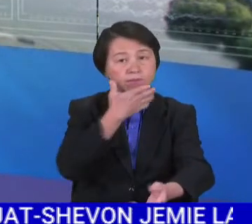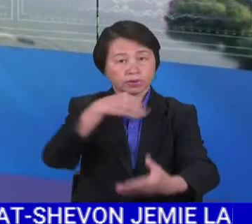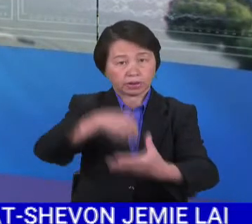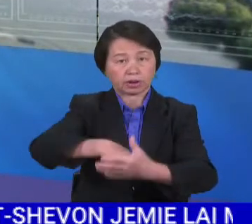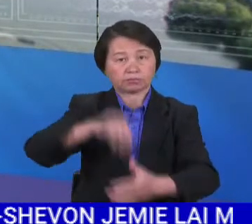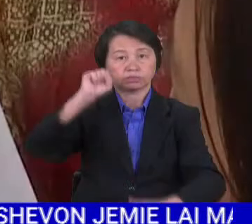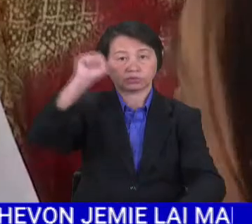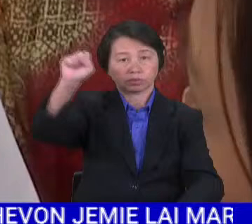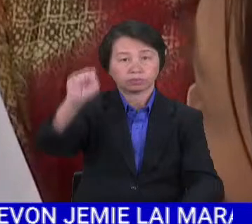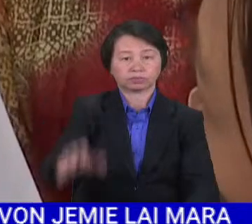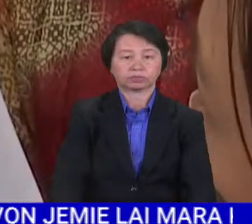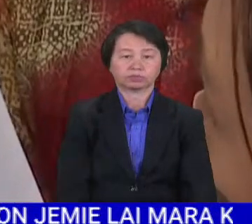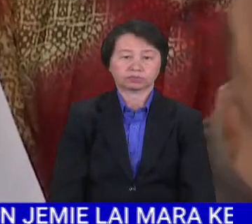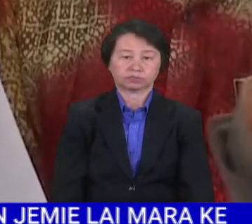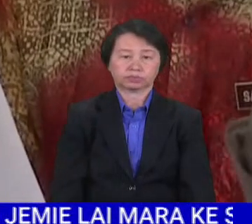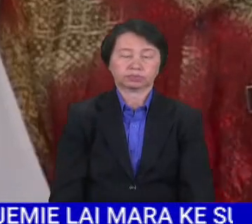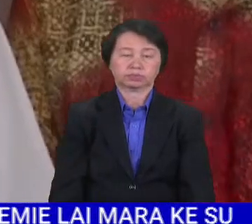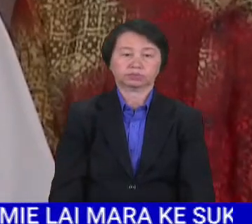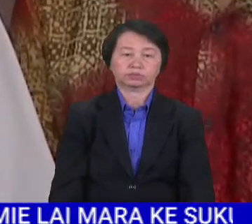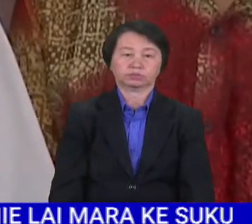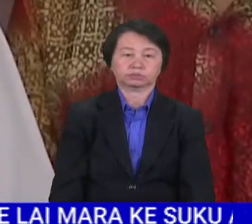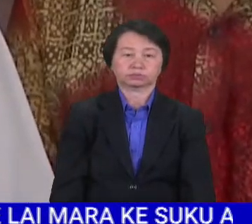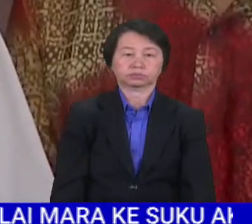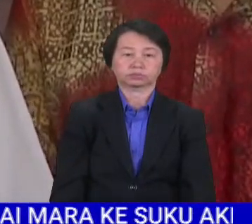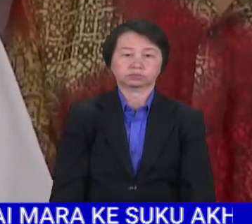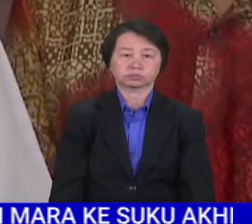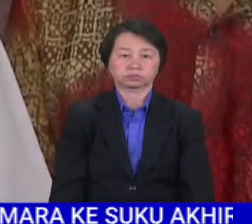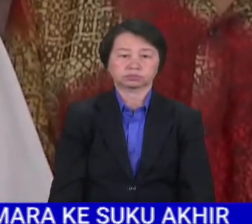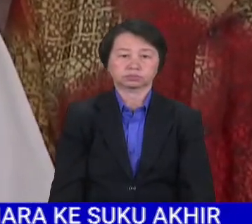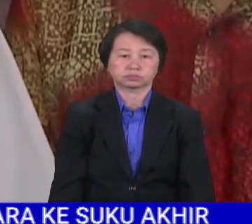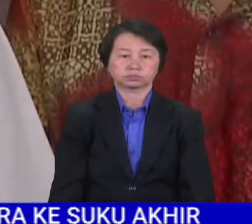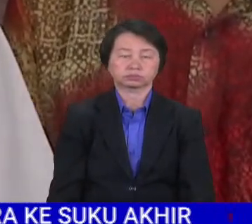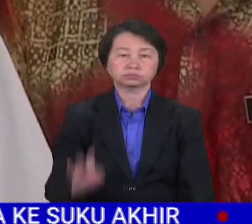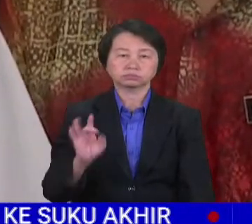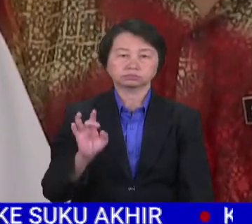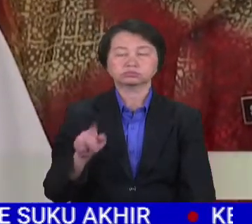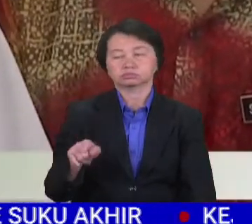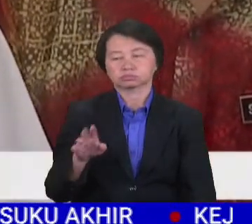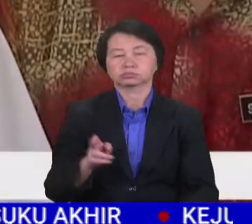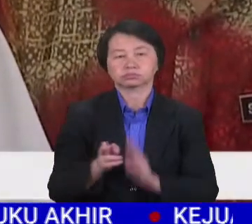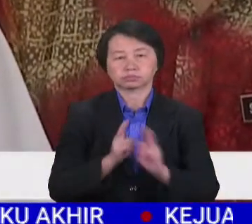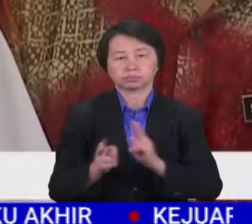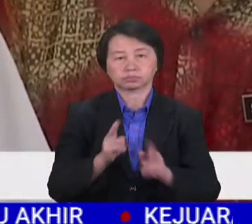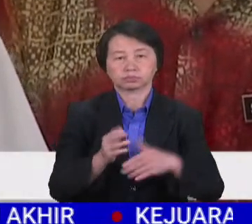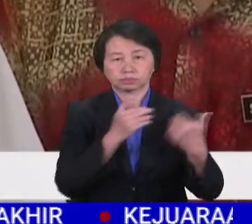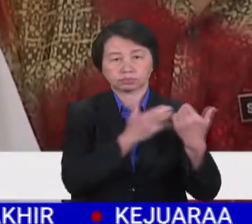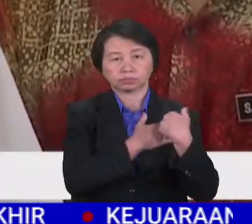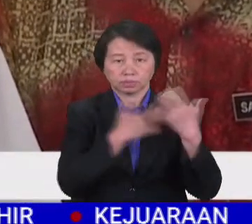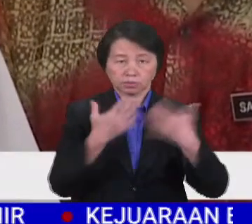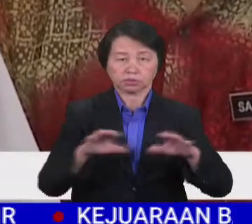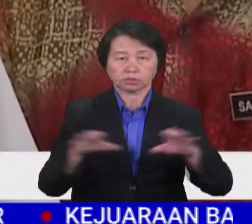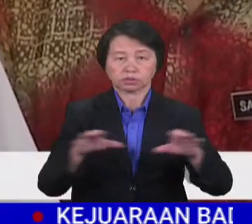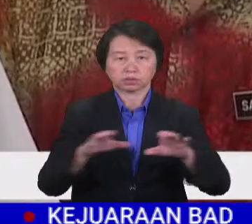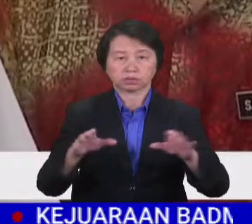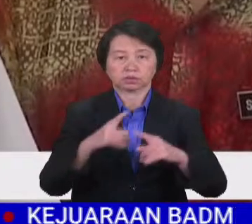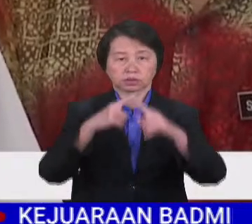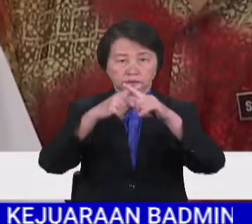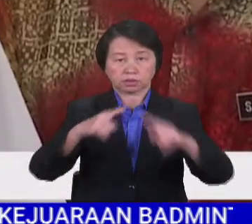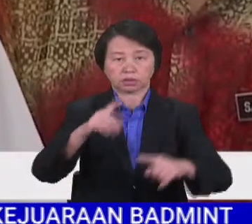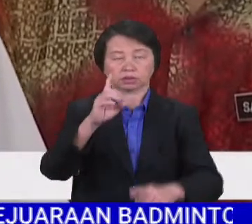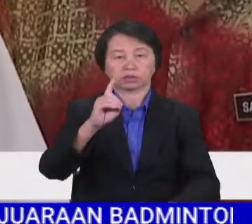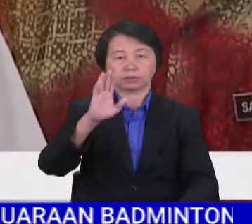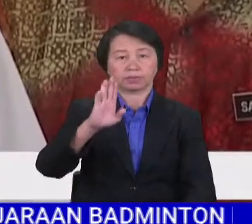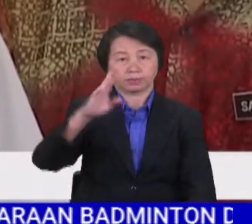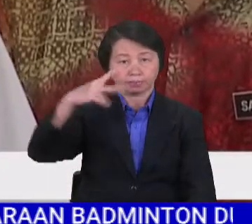negeri ini Hai ini salah satu usaha dan peranan yang telah dilaksanakan oleh dewan